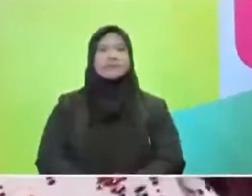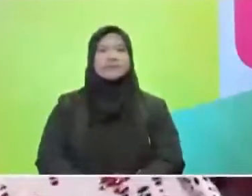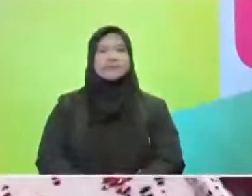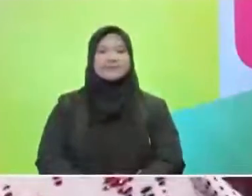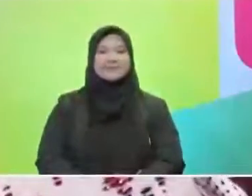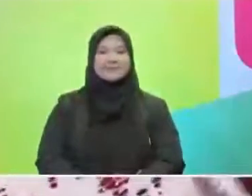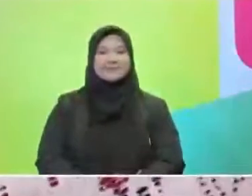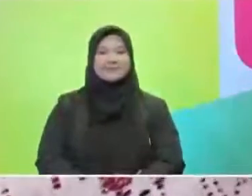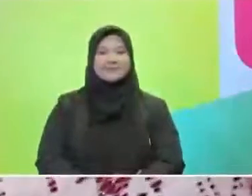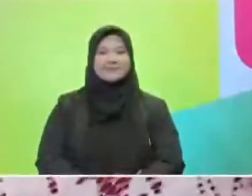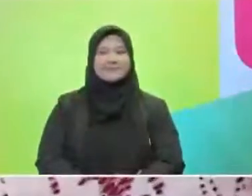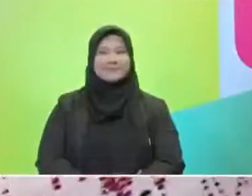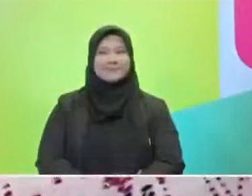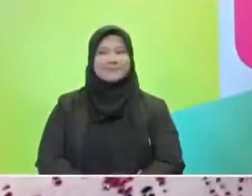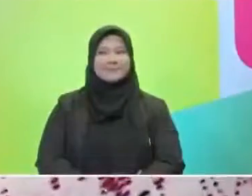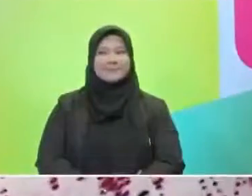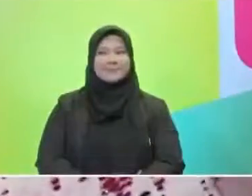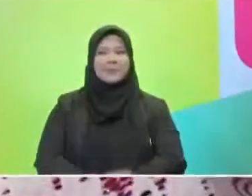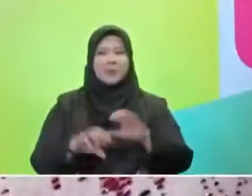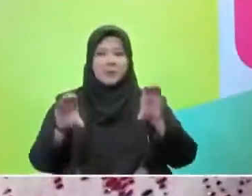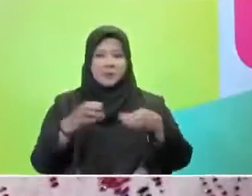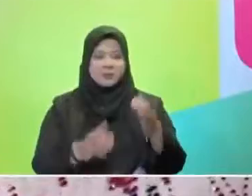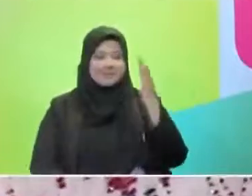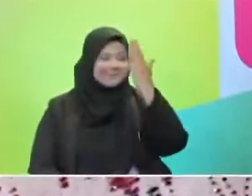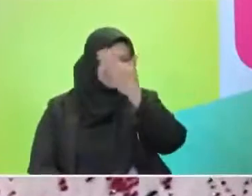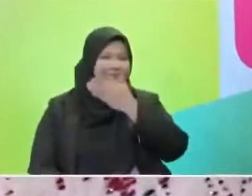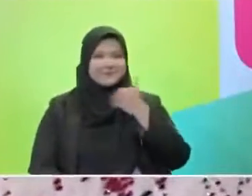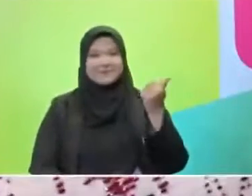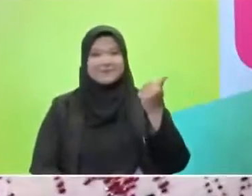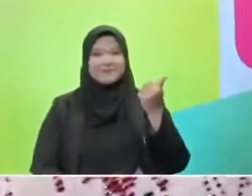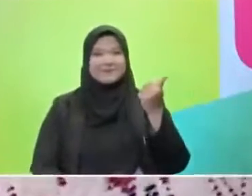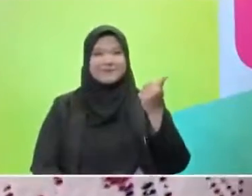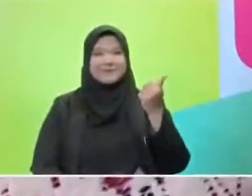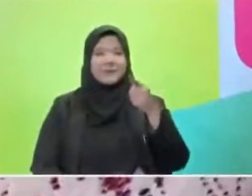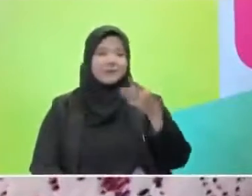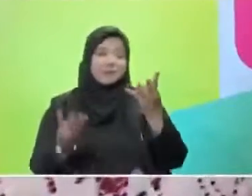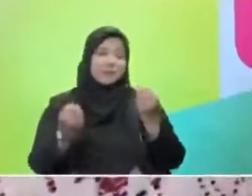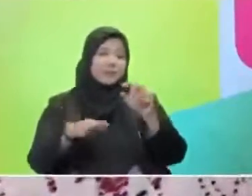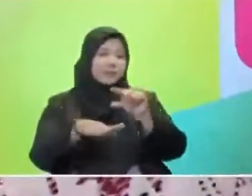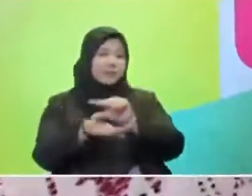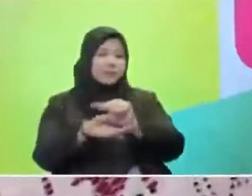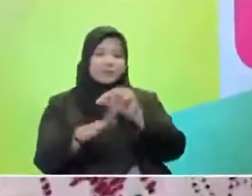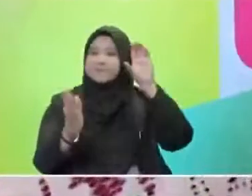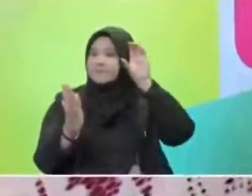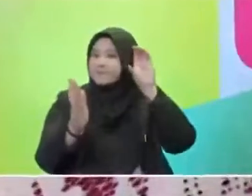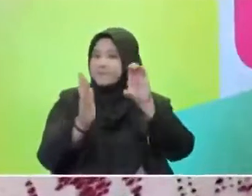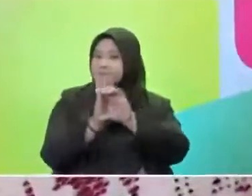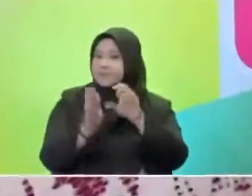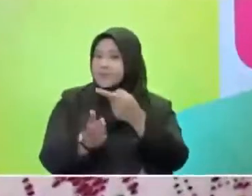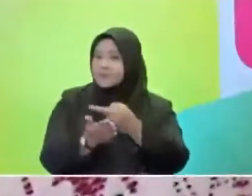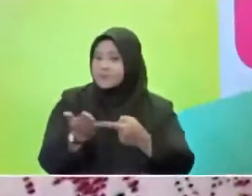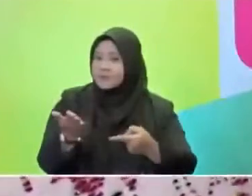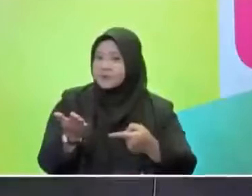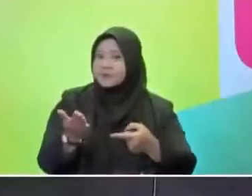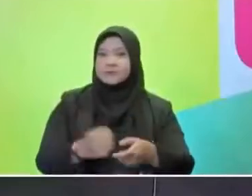boleh. Ada gambar ni. Gambar dah ada. Ada gambar yang ada buah limau, tanglung. Jadi, apa yang perlu saya lakukan?